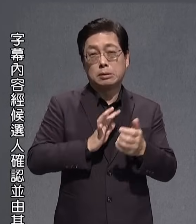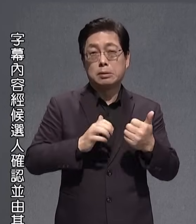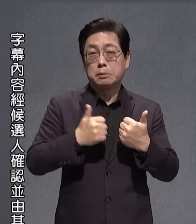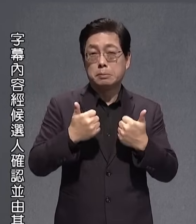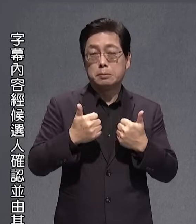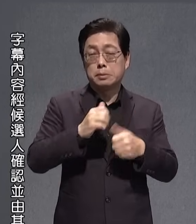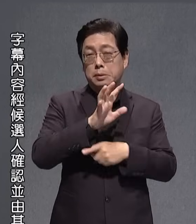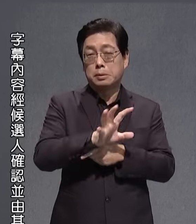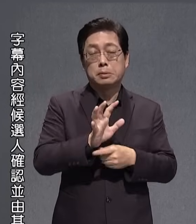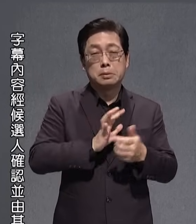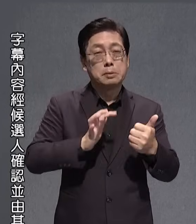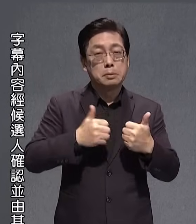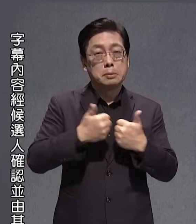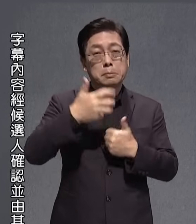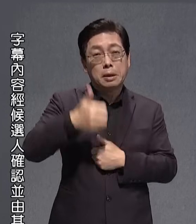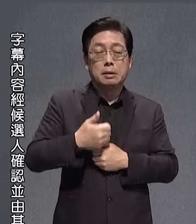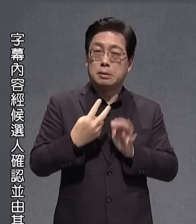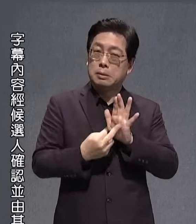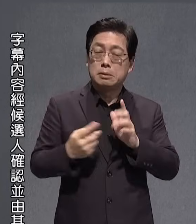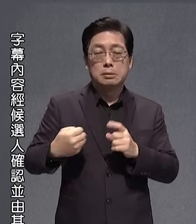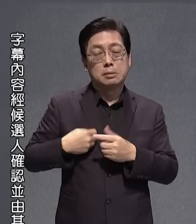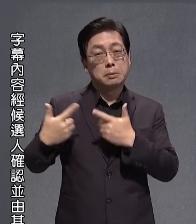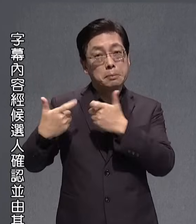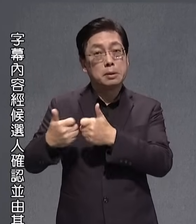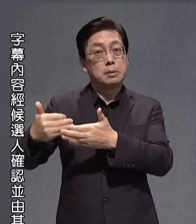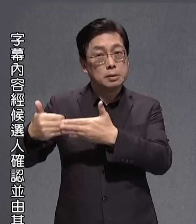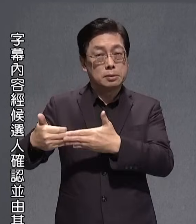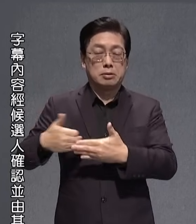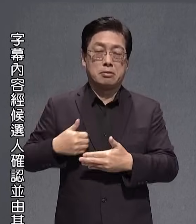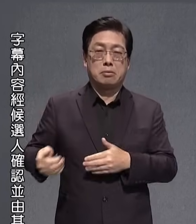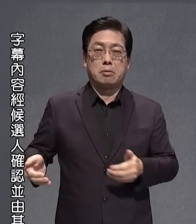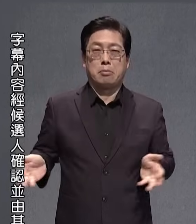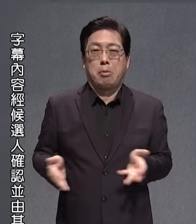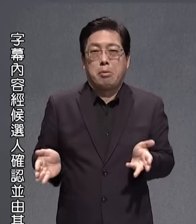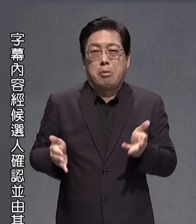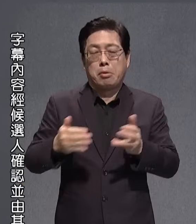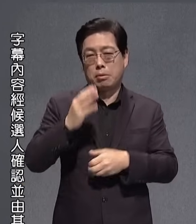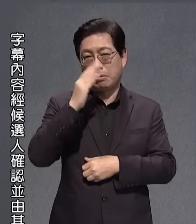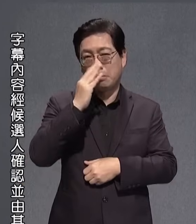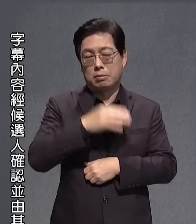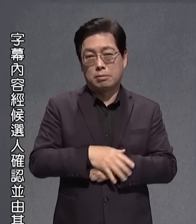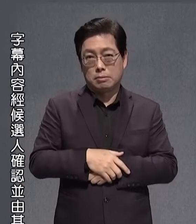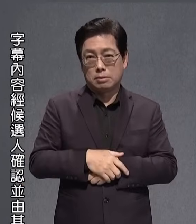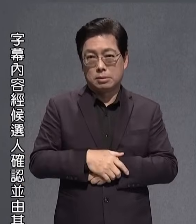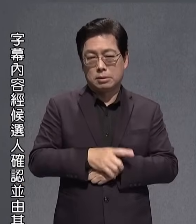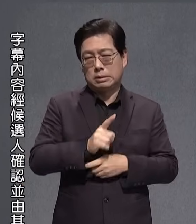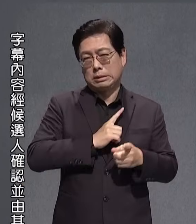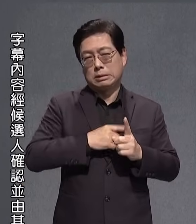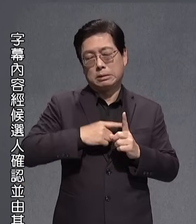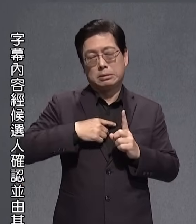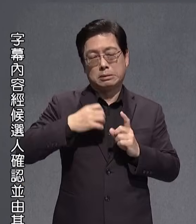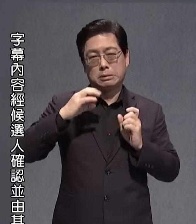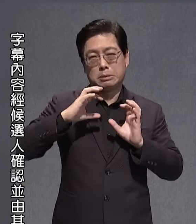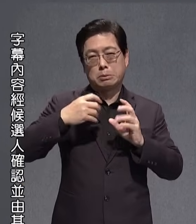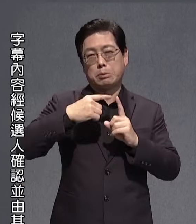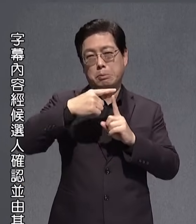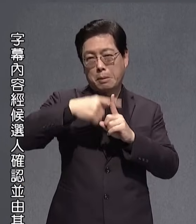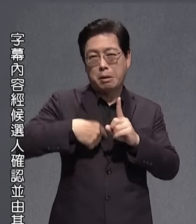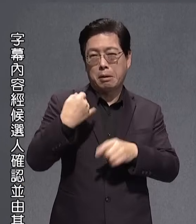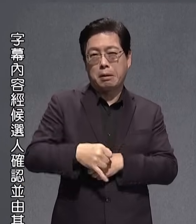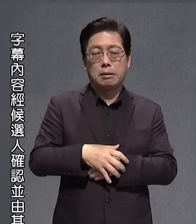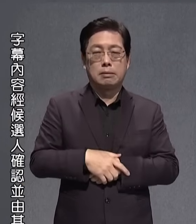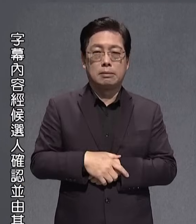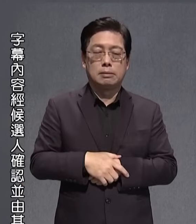仲安怎讲？伊讲我这配合中国起舞啦，那治本国格，这个标准